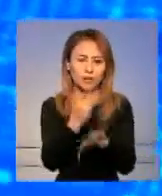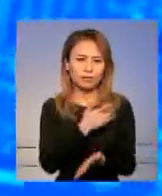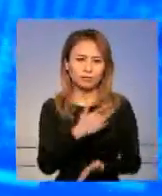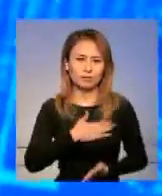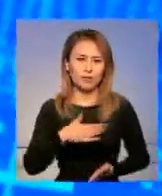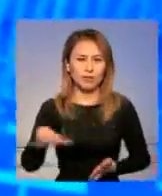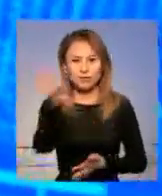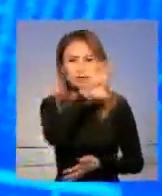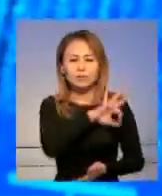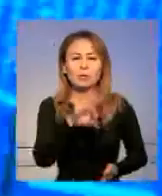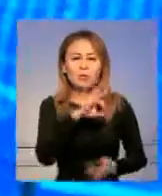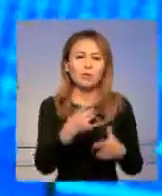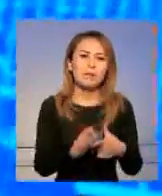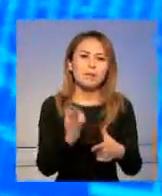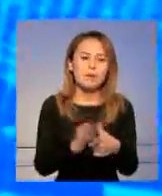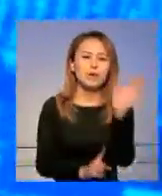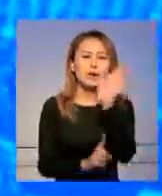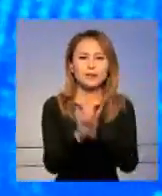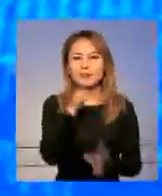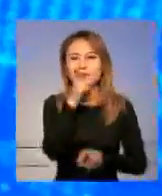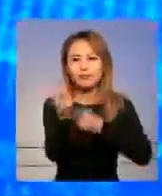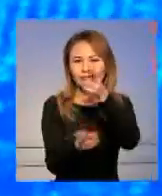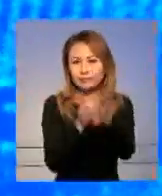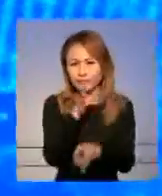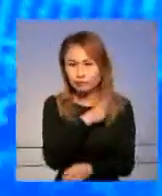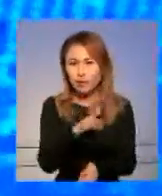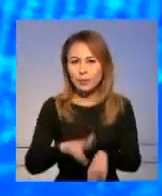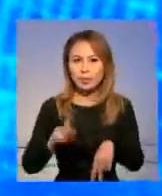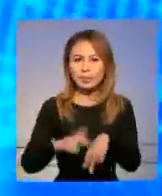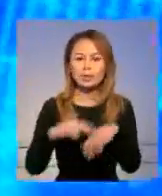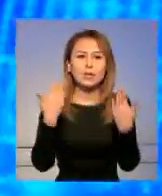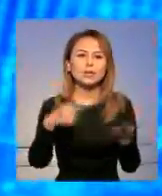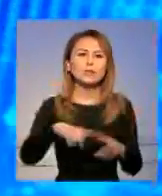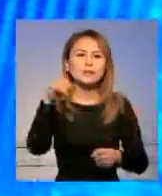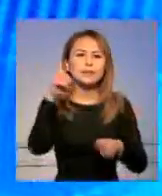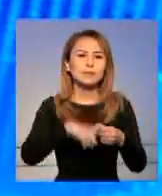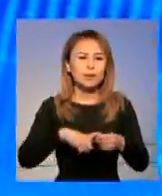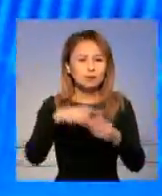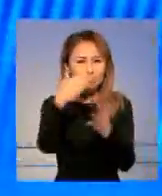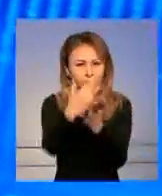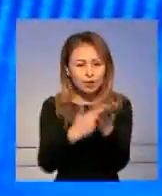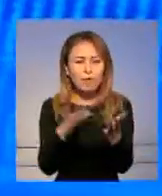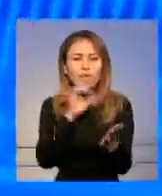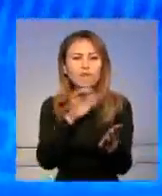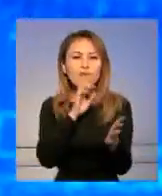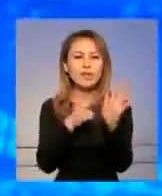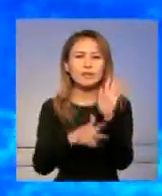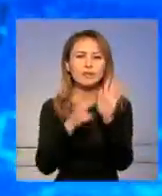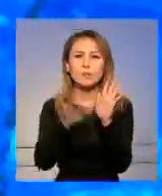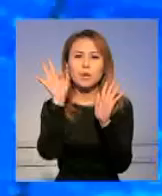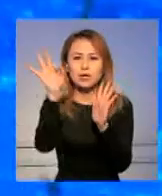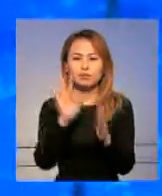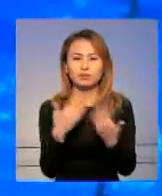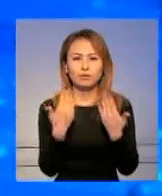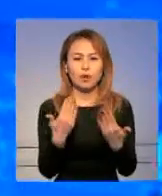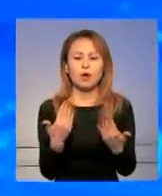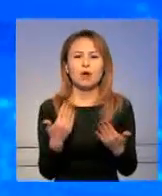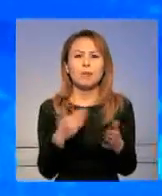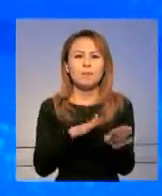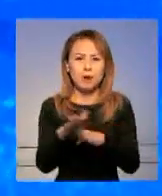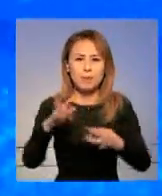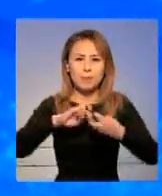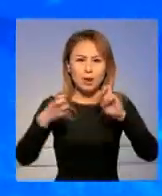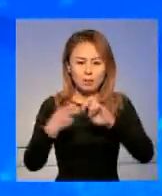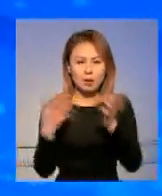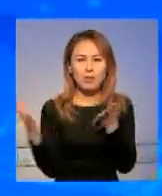қолды болғаны жөнінде ішкі істер бөлімшелеріне арызданған. Дегенмен полицейлер биылғы тіркелген ұрлық деректерінің 80% ашылды дейді.